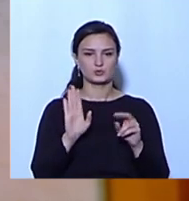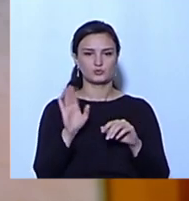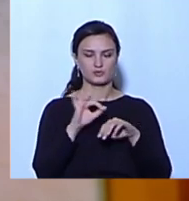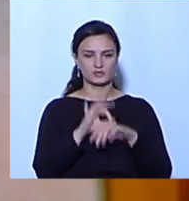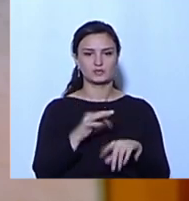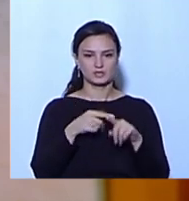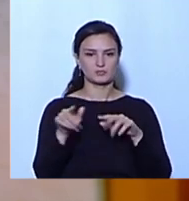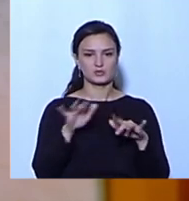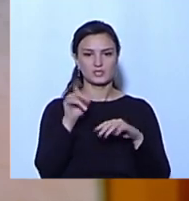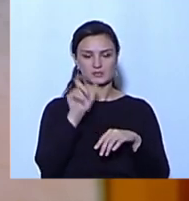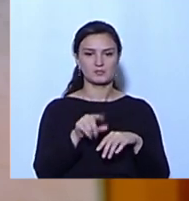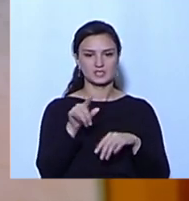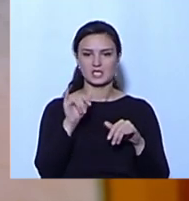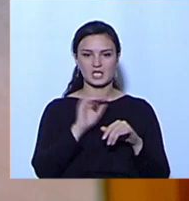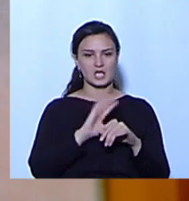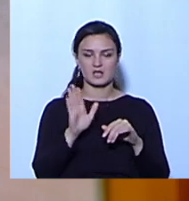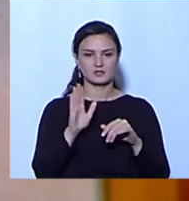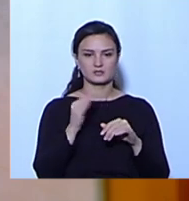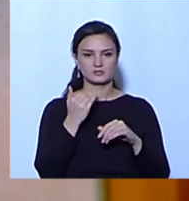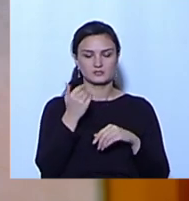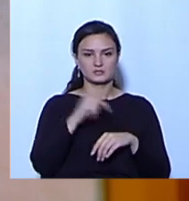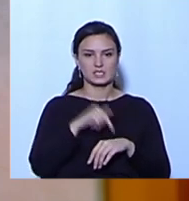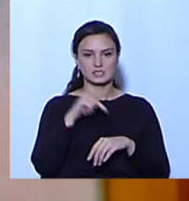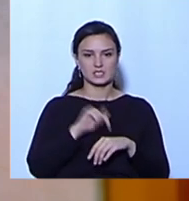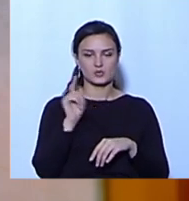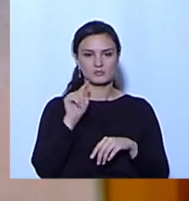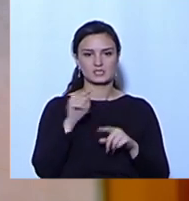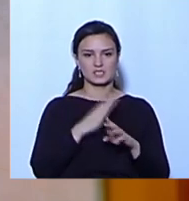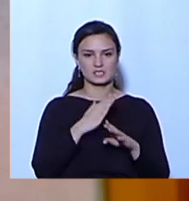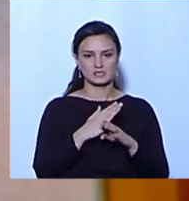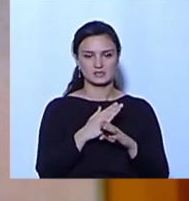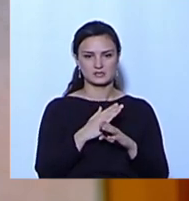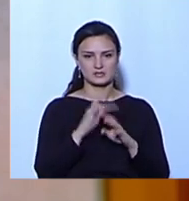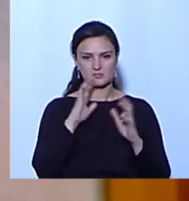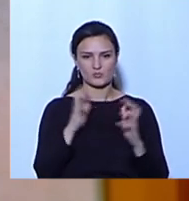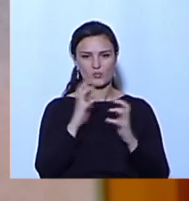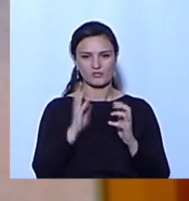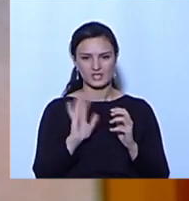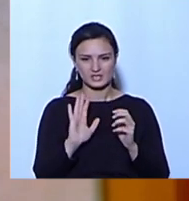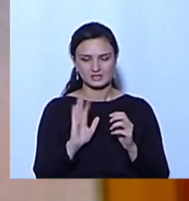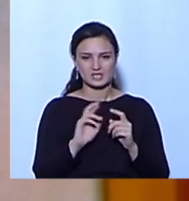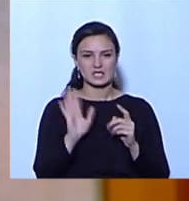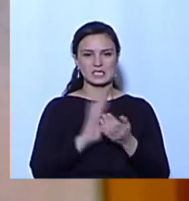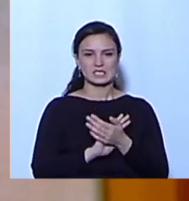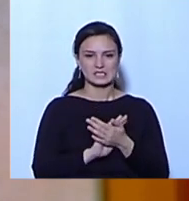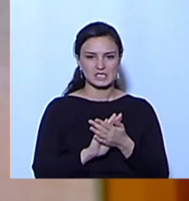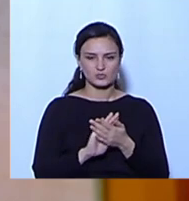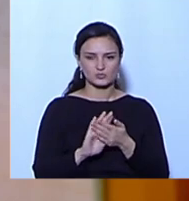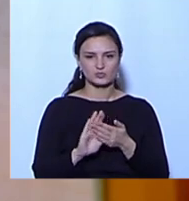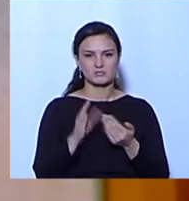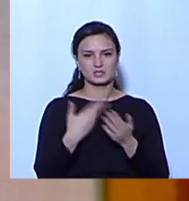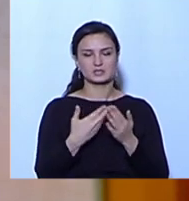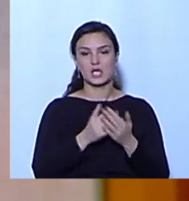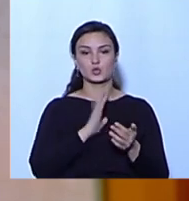ეს პროცედურა და ამ ადამიანს არ შევუკვდათ იმის განცდა, რომ ის არის მოუვლელი, არაჰიგიენური,